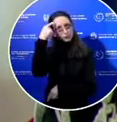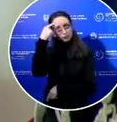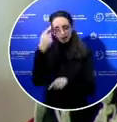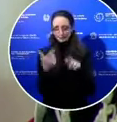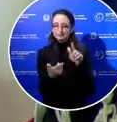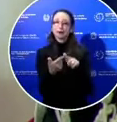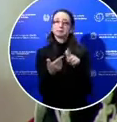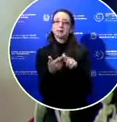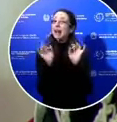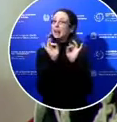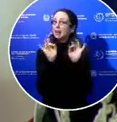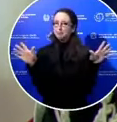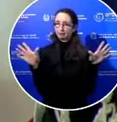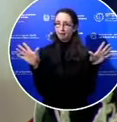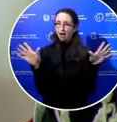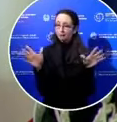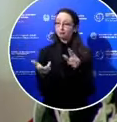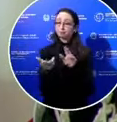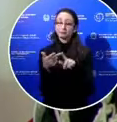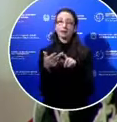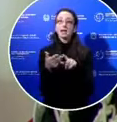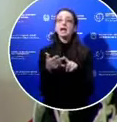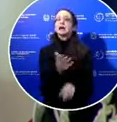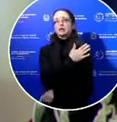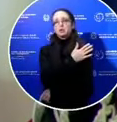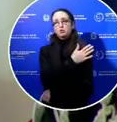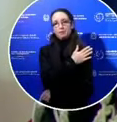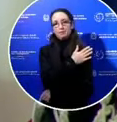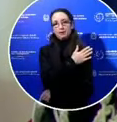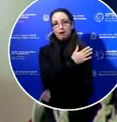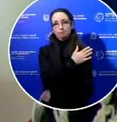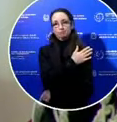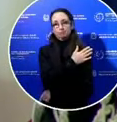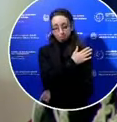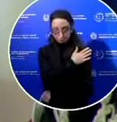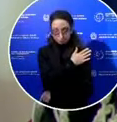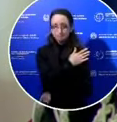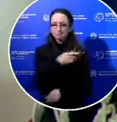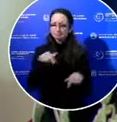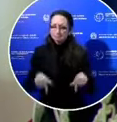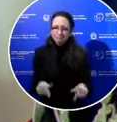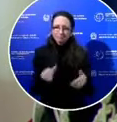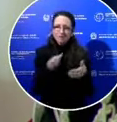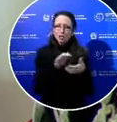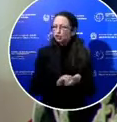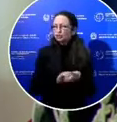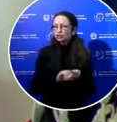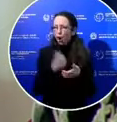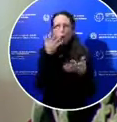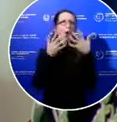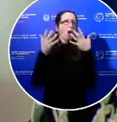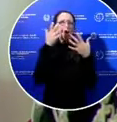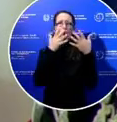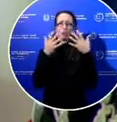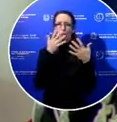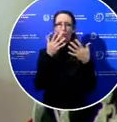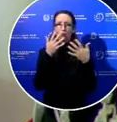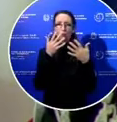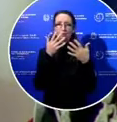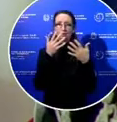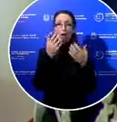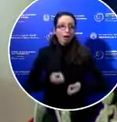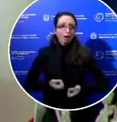libertà, responsabilità. Ci troviamo in una società confusa, prodiga nel fornire qualunque cosa